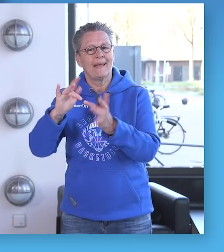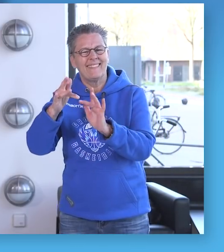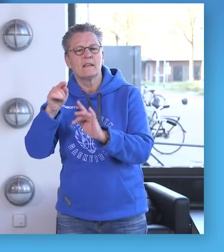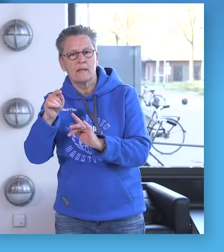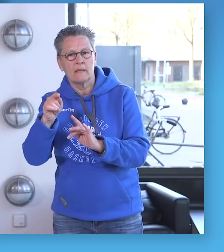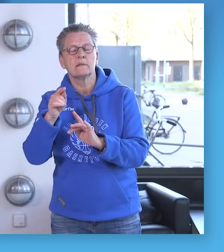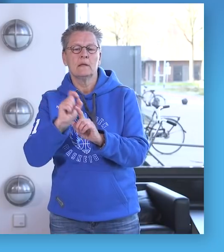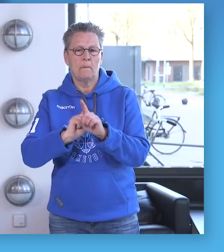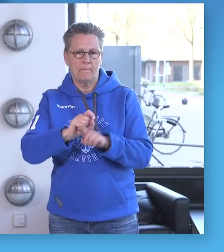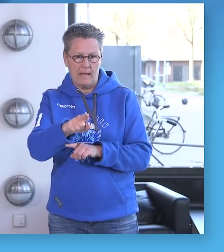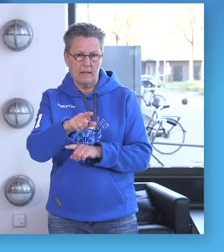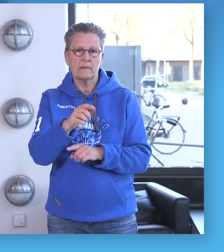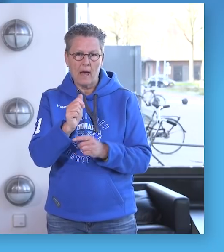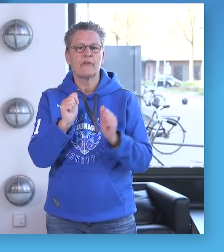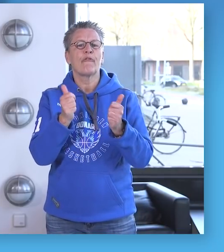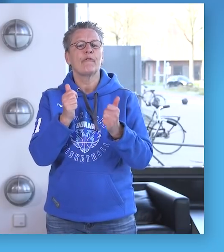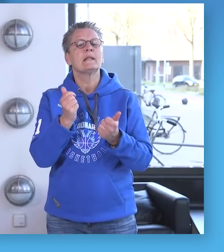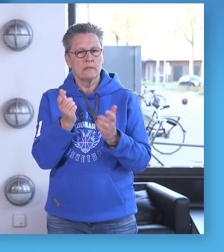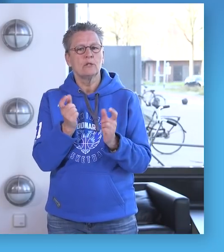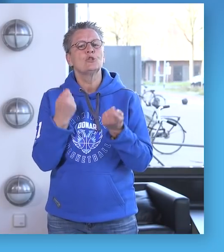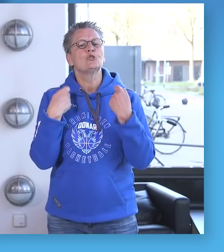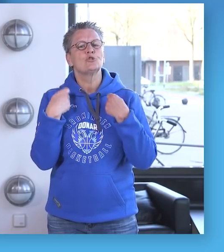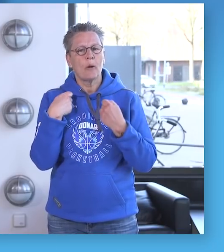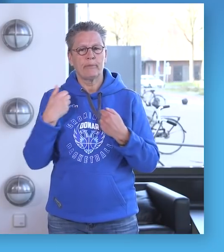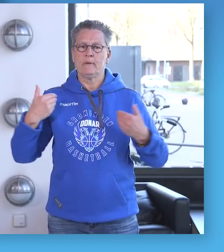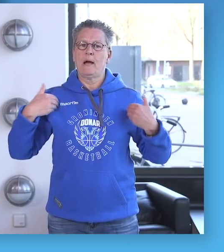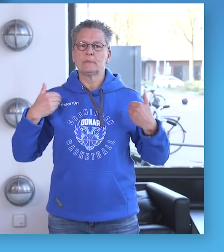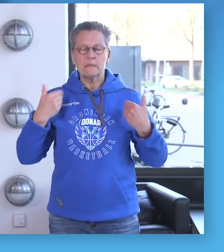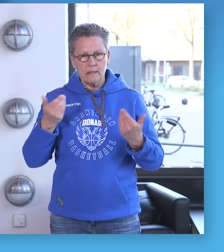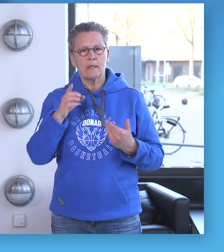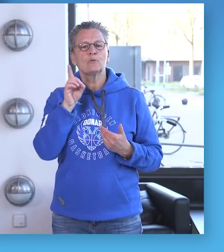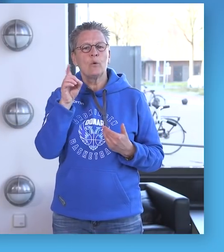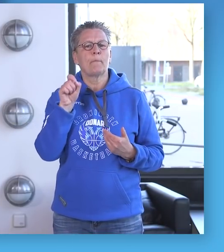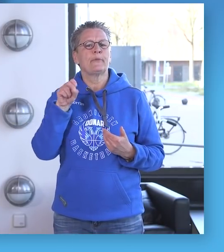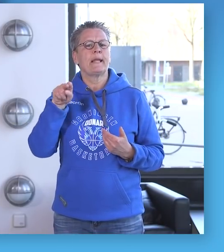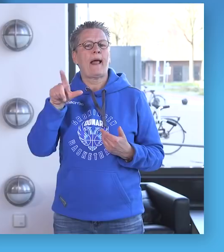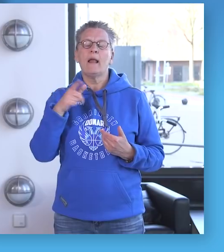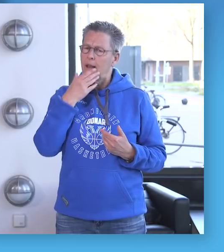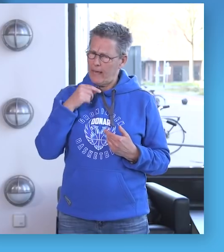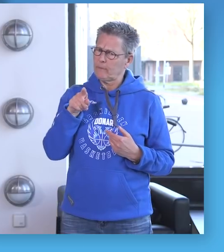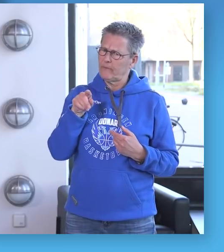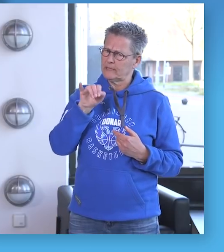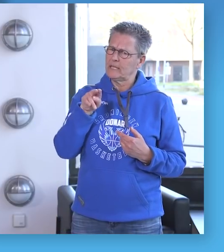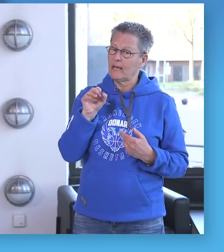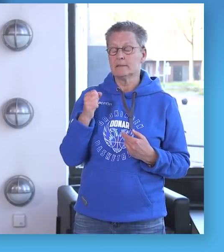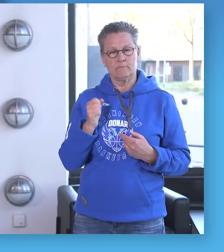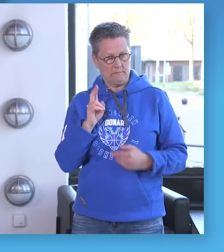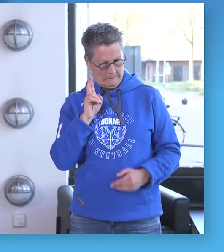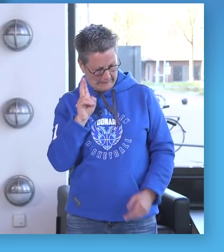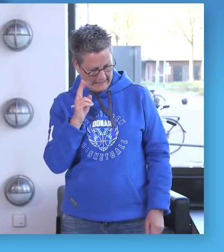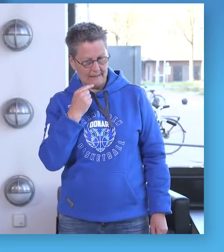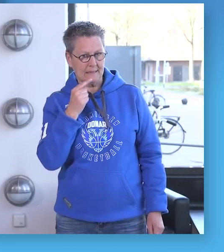dan moet je een mail sturen naar fanshop@donar.nl. Lijkt me ook wel wat voor jou, Jannes, dit. Nou, ik zal eerlijk bekennen dat ik al